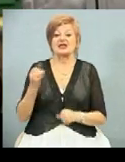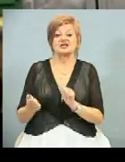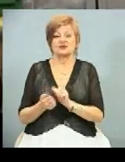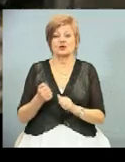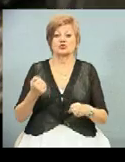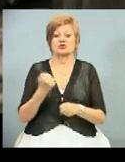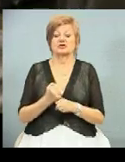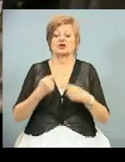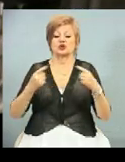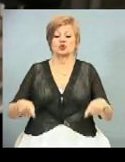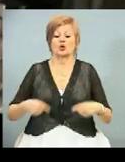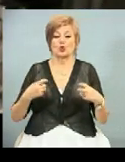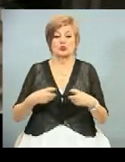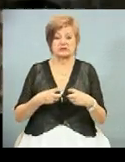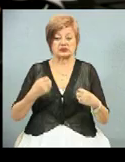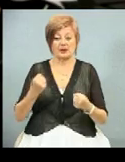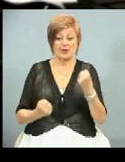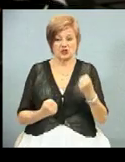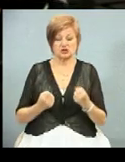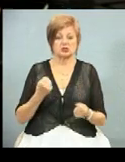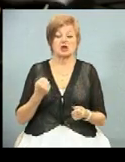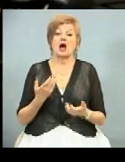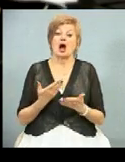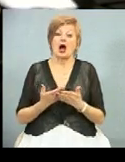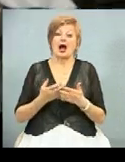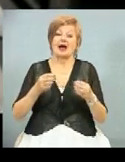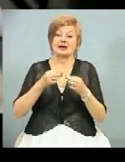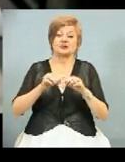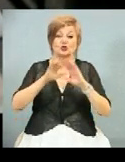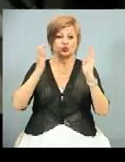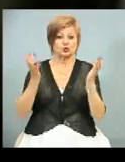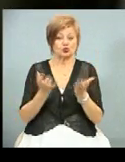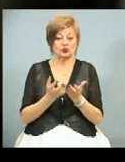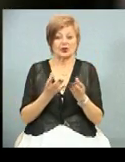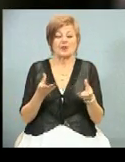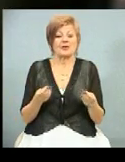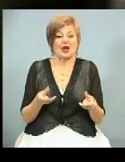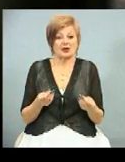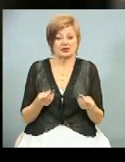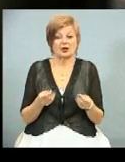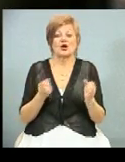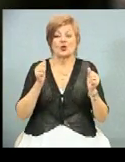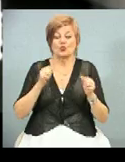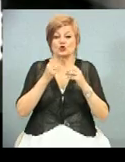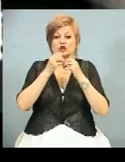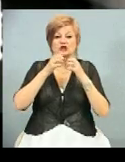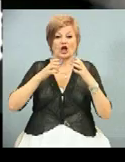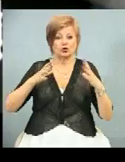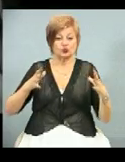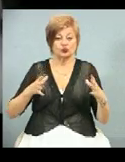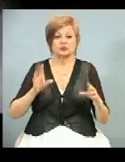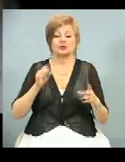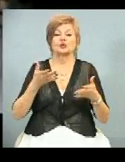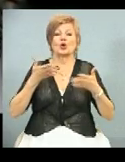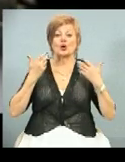виготовляють шини, тоді вони будуть міцнішими. А от для повітряних кульок згодиться м'яка гума. Ви спокійно зможете надути кульку, адже гума